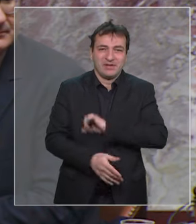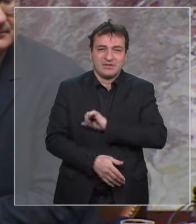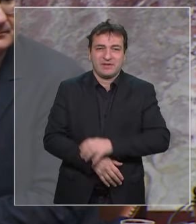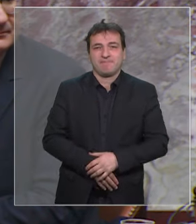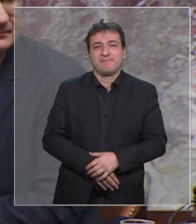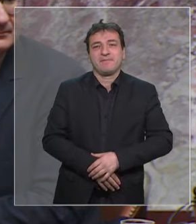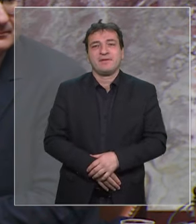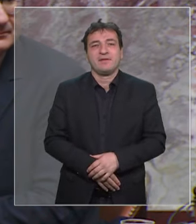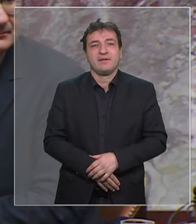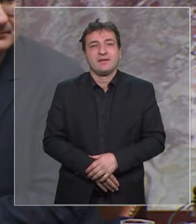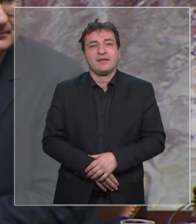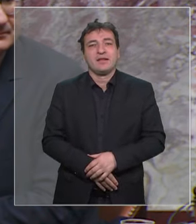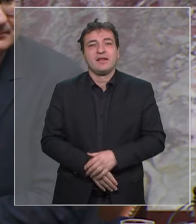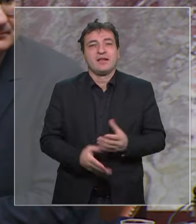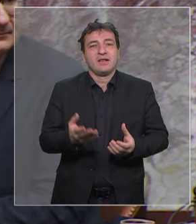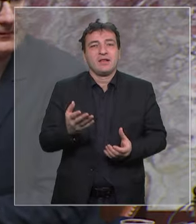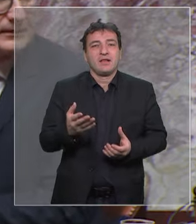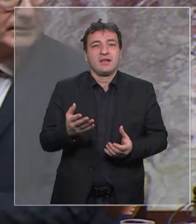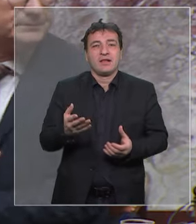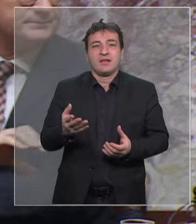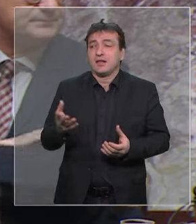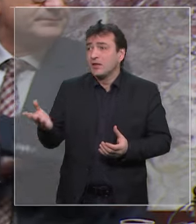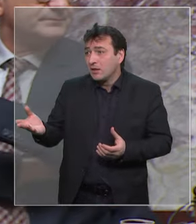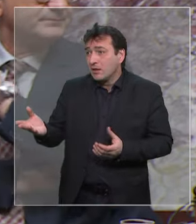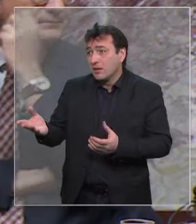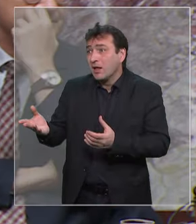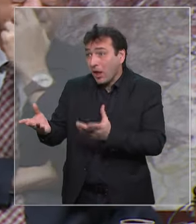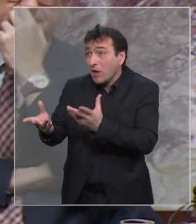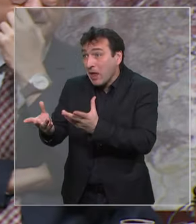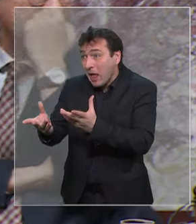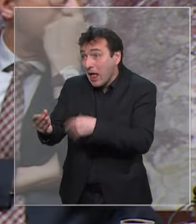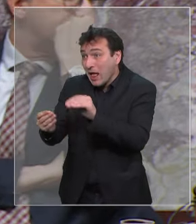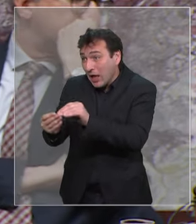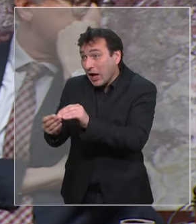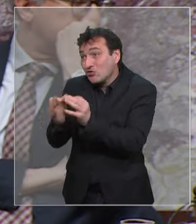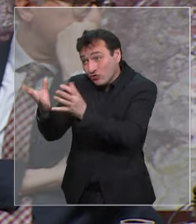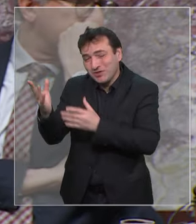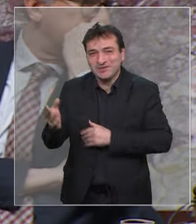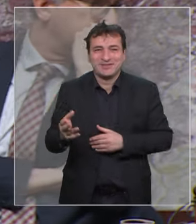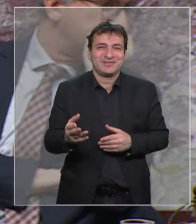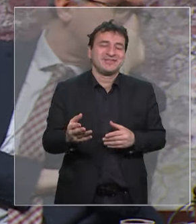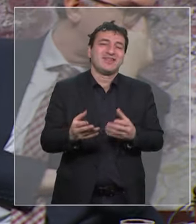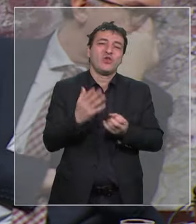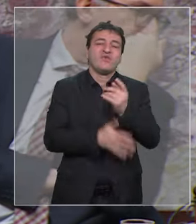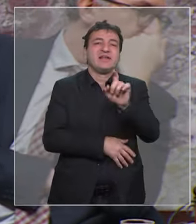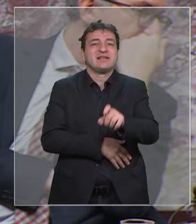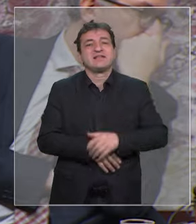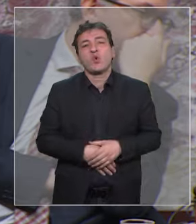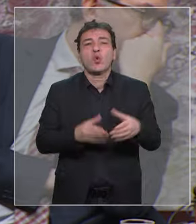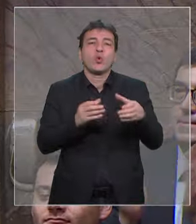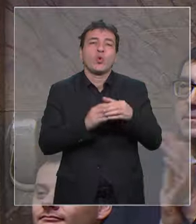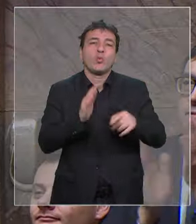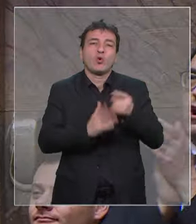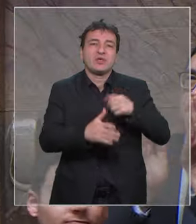parole est à monsieur Stéphane... Vous aviez même eu du rab. La parole est à monsieur Stéphane Vojetta pour le groupe